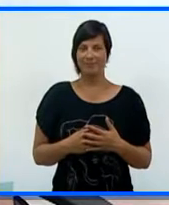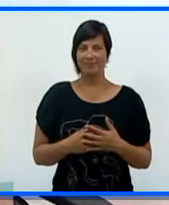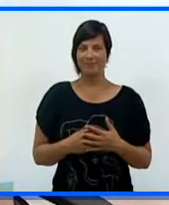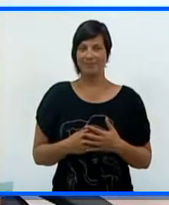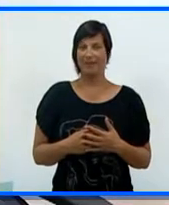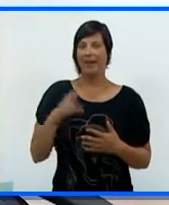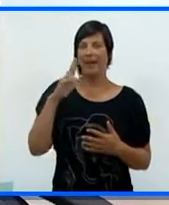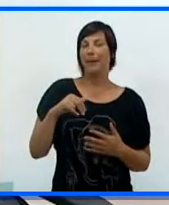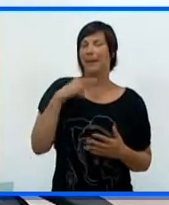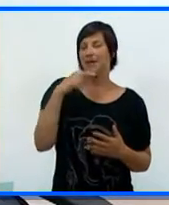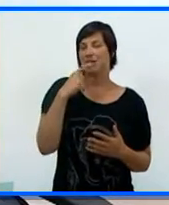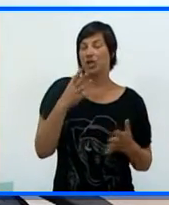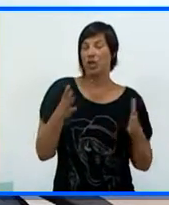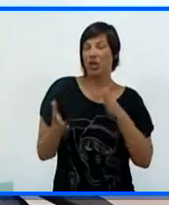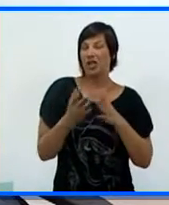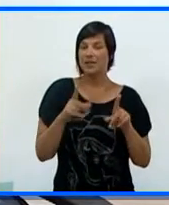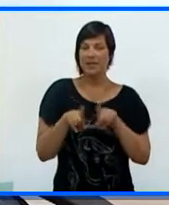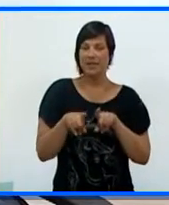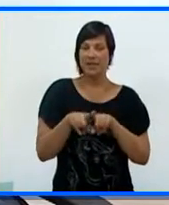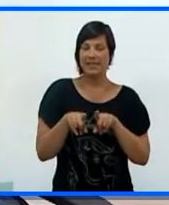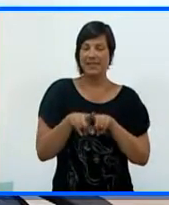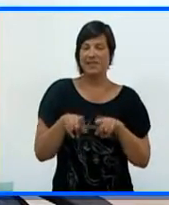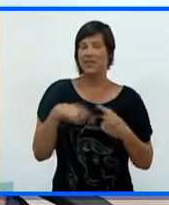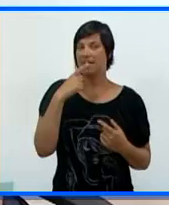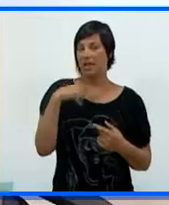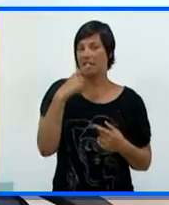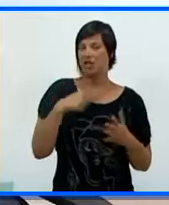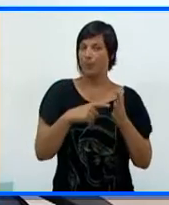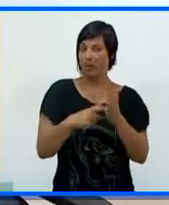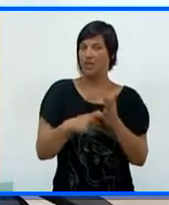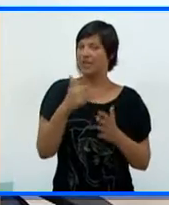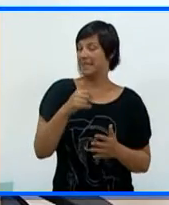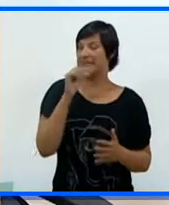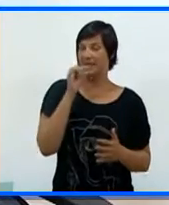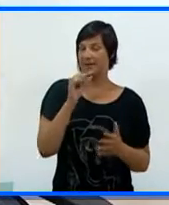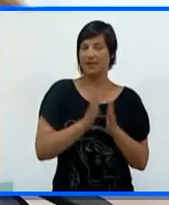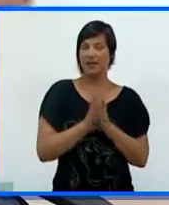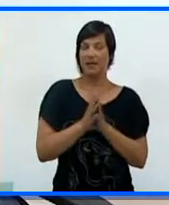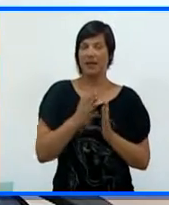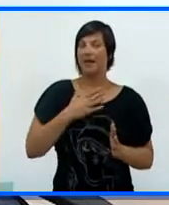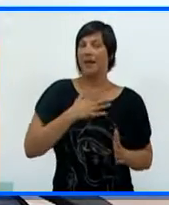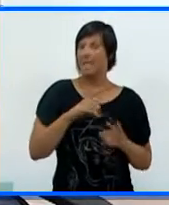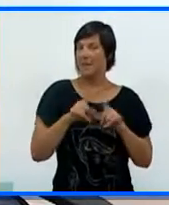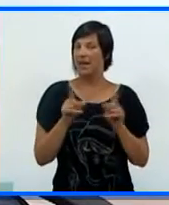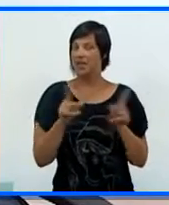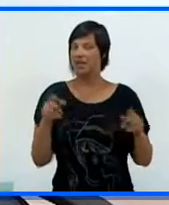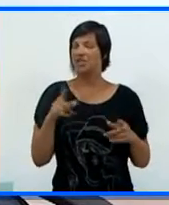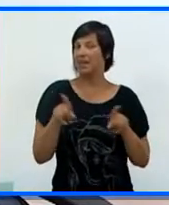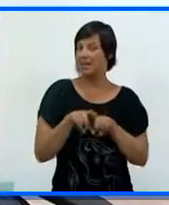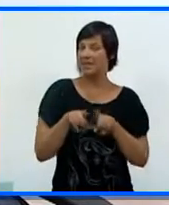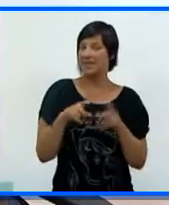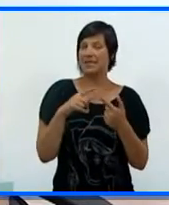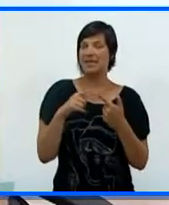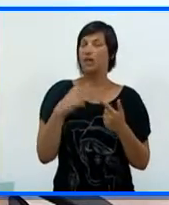To je super. Ima riječi koje su slične, koje su ono, za isto se kaže, pokaže ista riječ. Znači, nama je različita riječ, a njima isti znak.